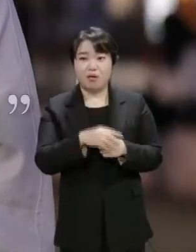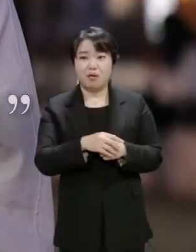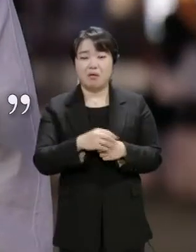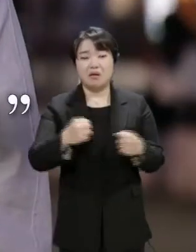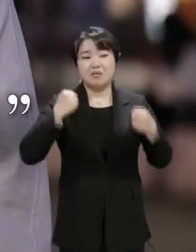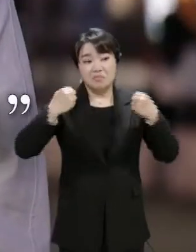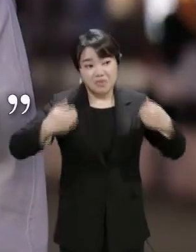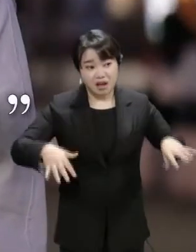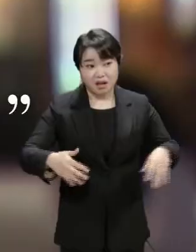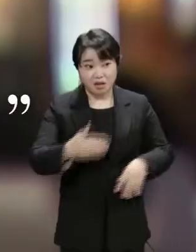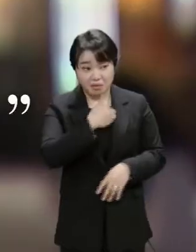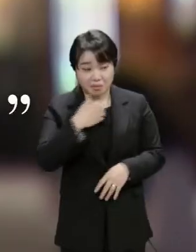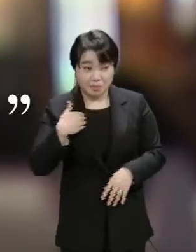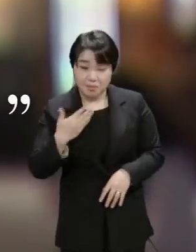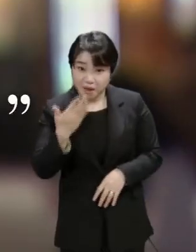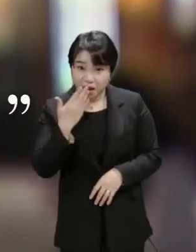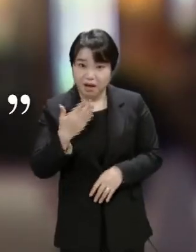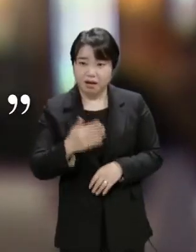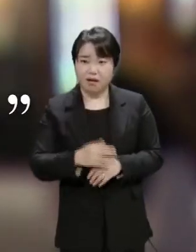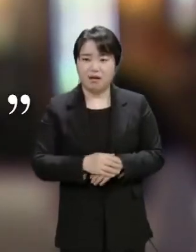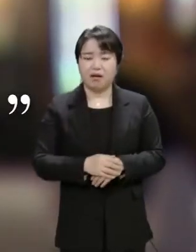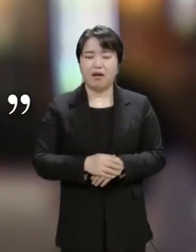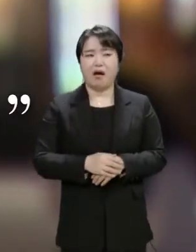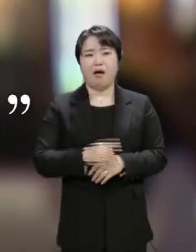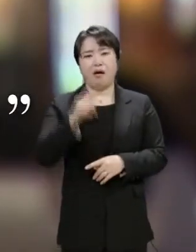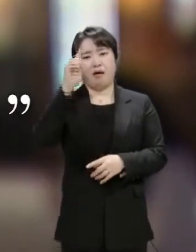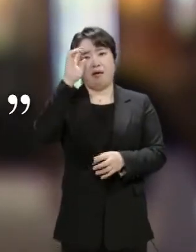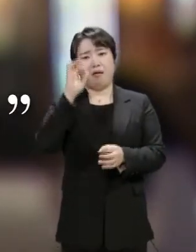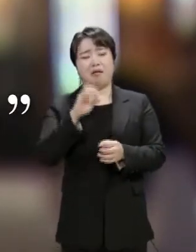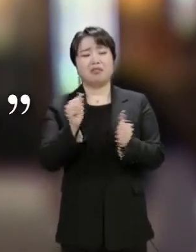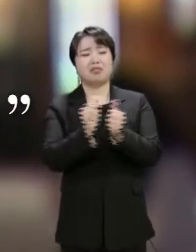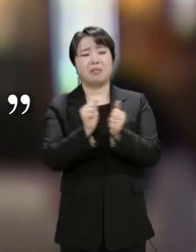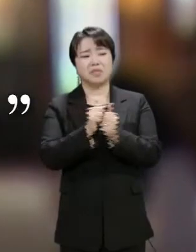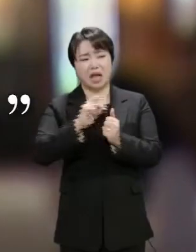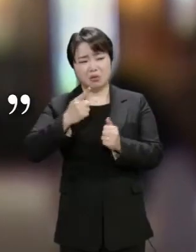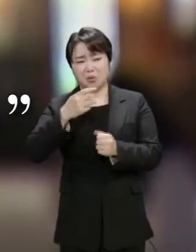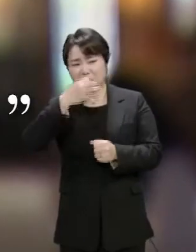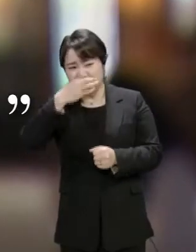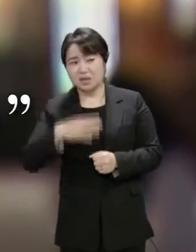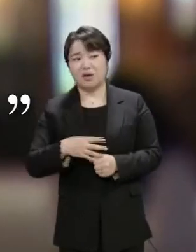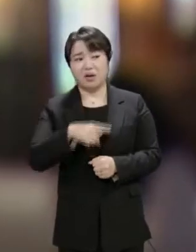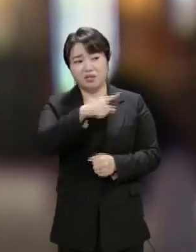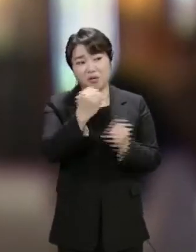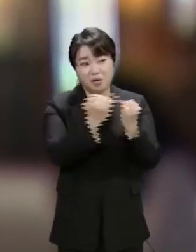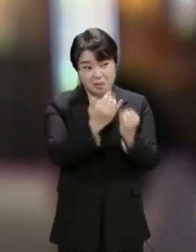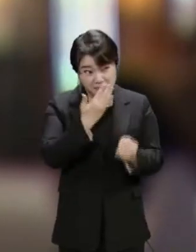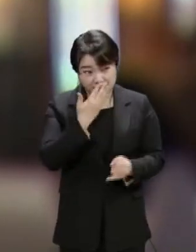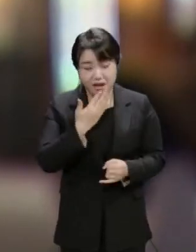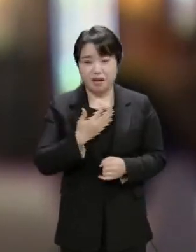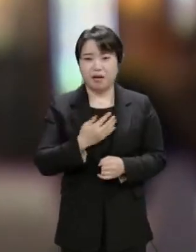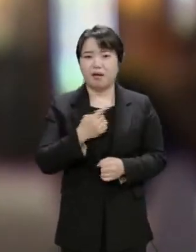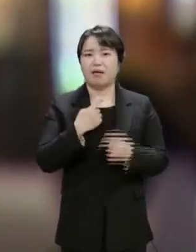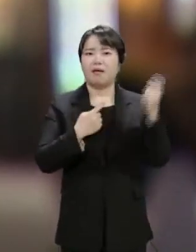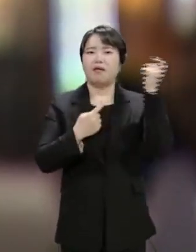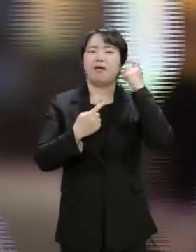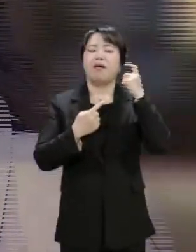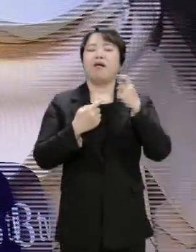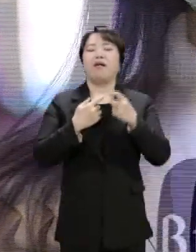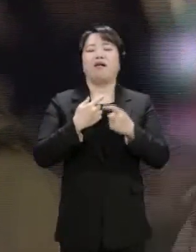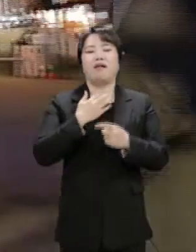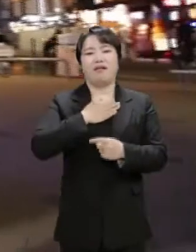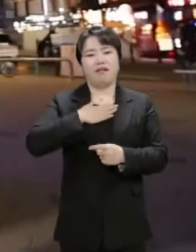힘이 없는데 할 수 있겠어? 이거는 남자도 힘든데 이런 말을 제가 들은 적도 몇 번